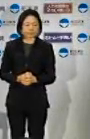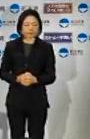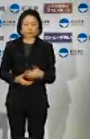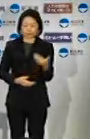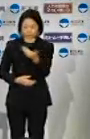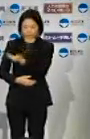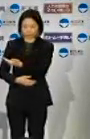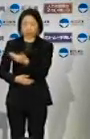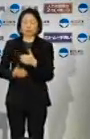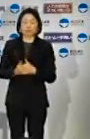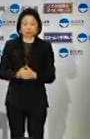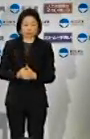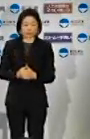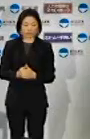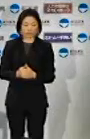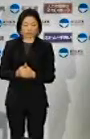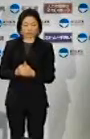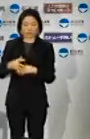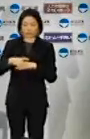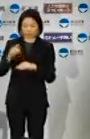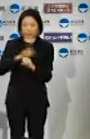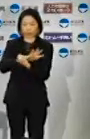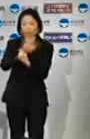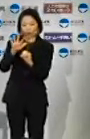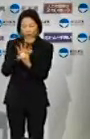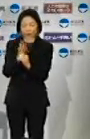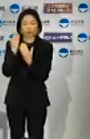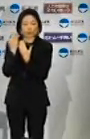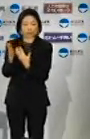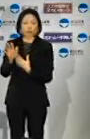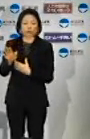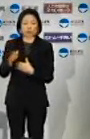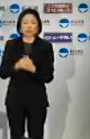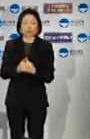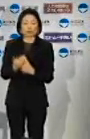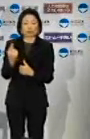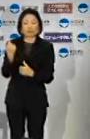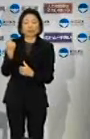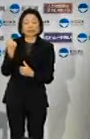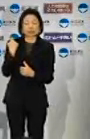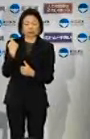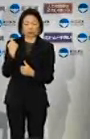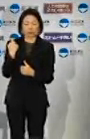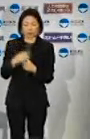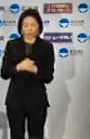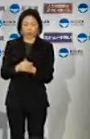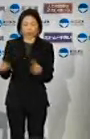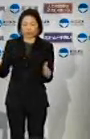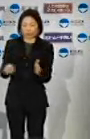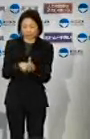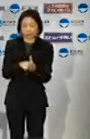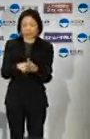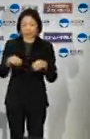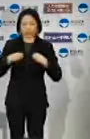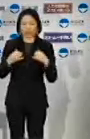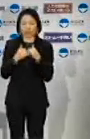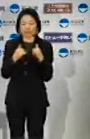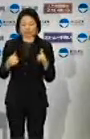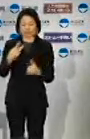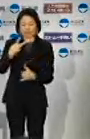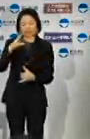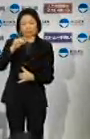ありがとうございます。はい、NHK の口です。ちょっとコロナなんですけども、昨日累計の感染者が県内で2万人超えまして